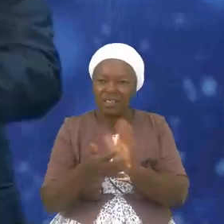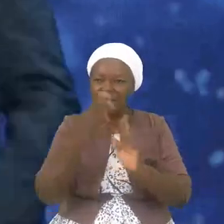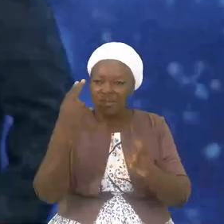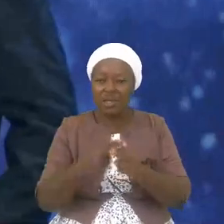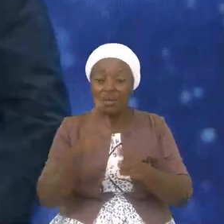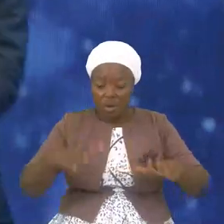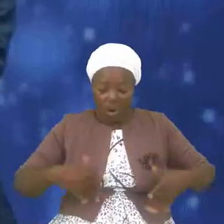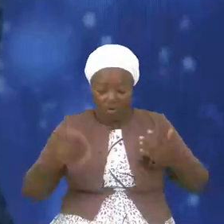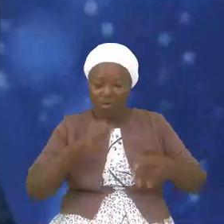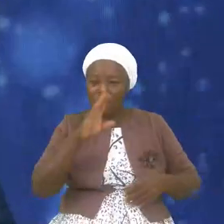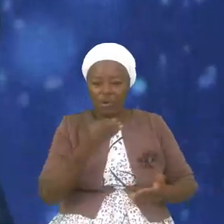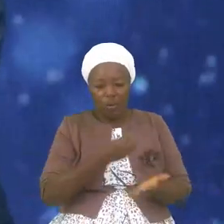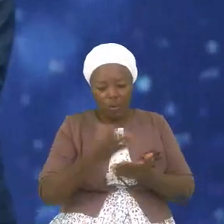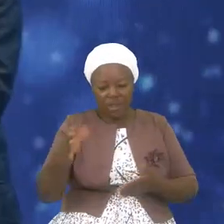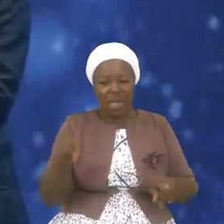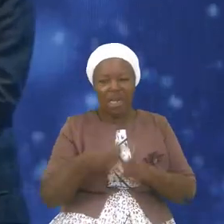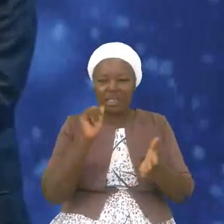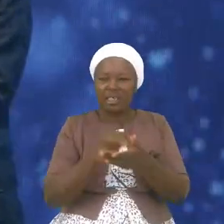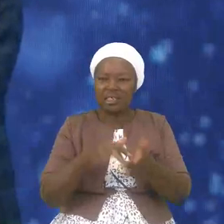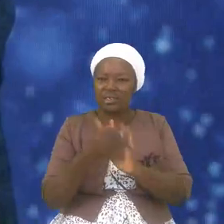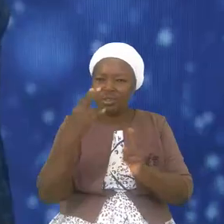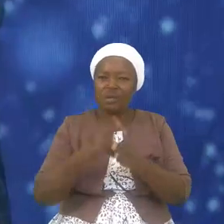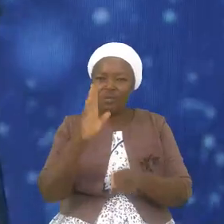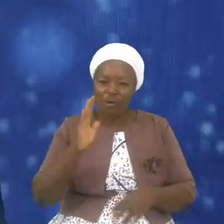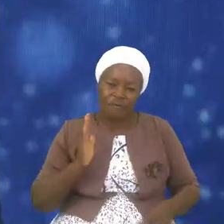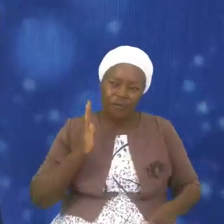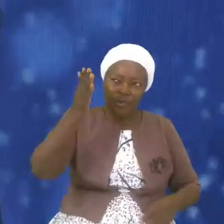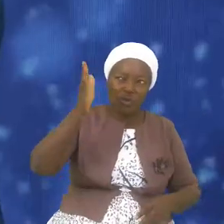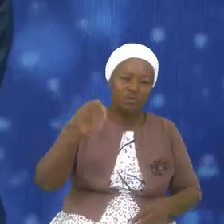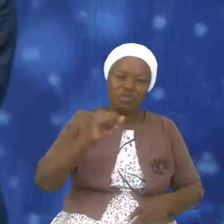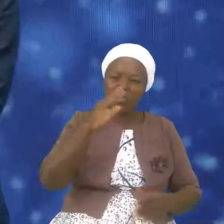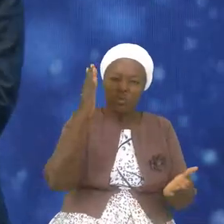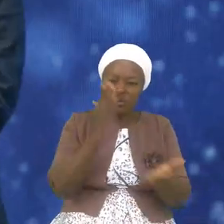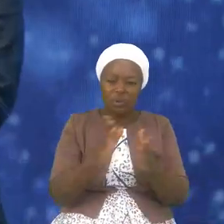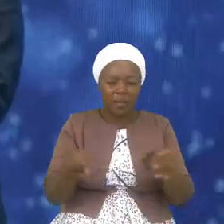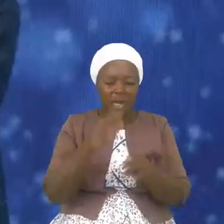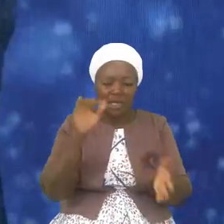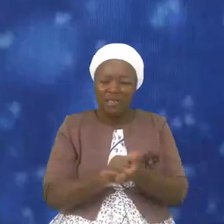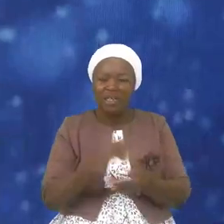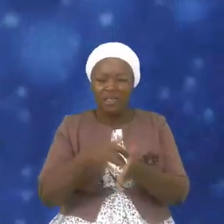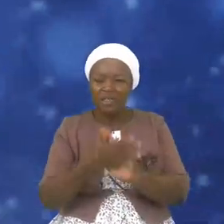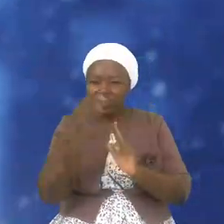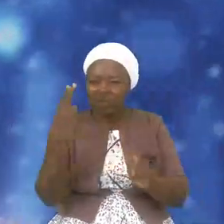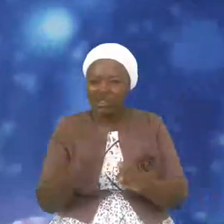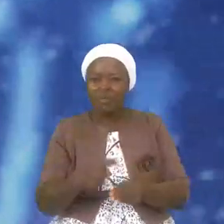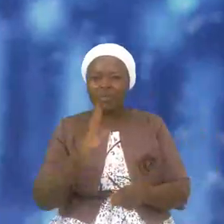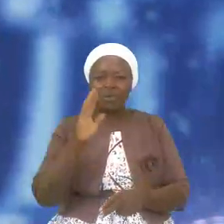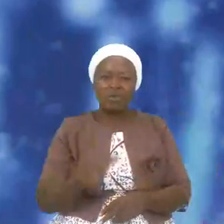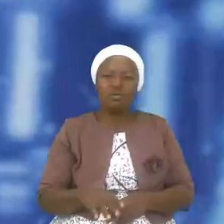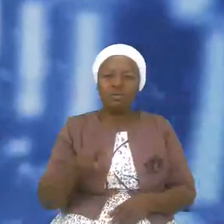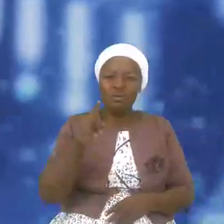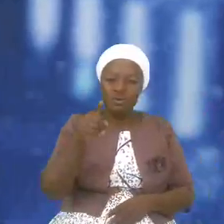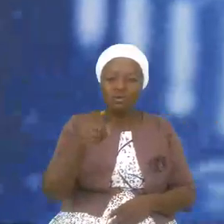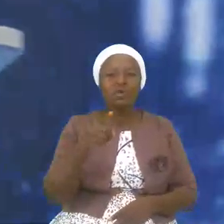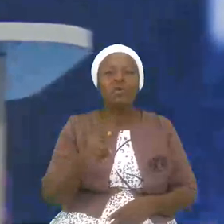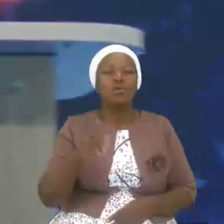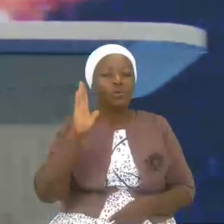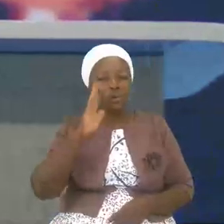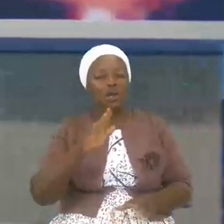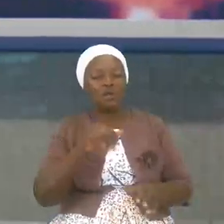vie ne sera pas gaspillée comme ça. Ton avenir ne va pas s'arrêter comme ça. Tu vas